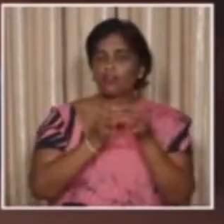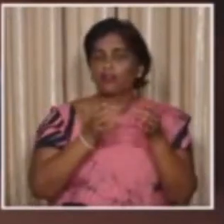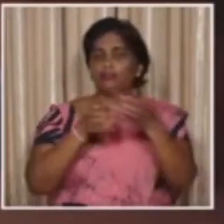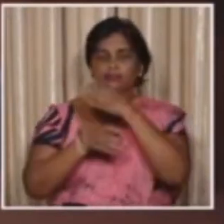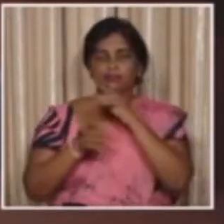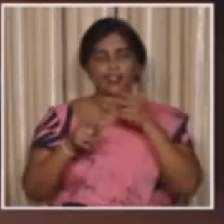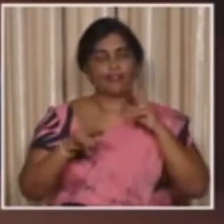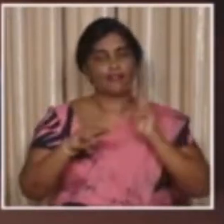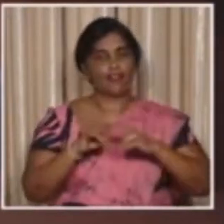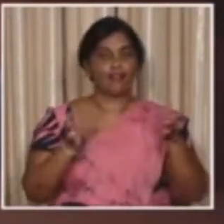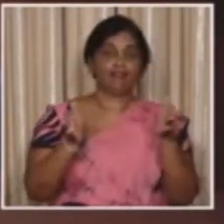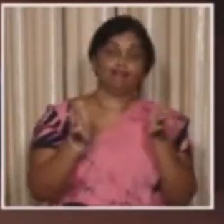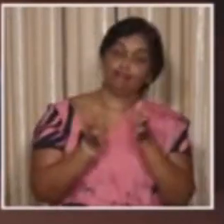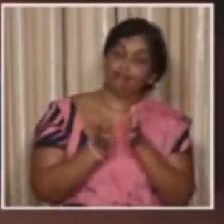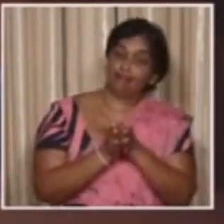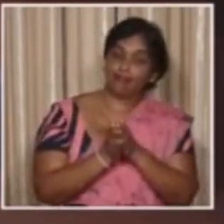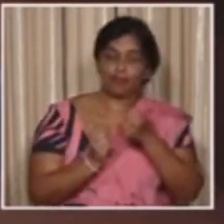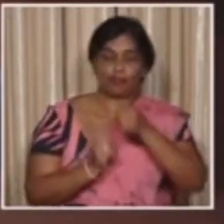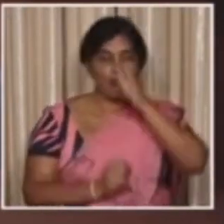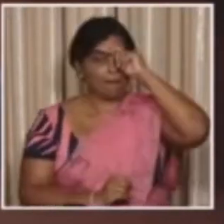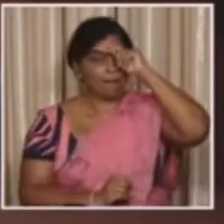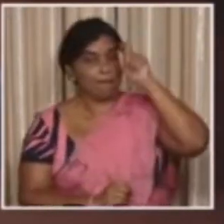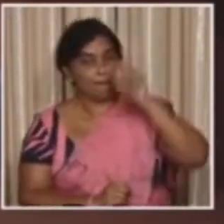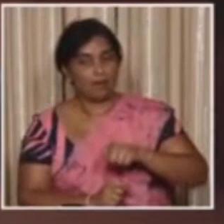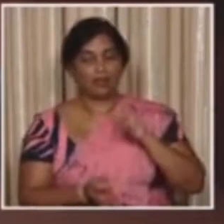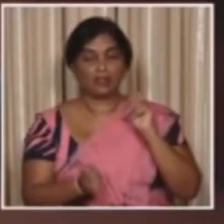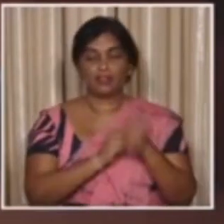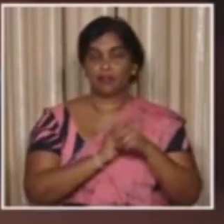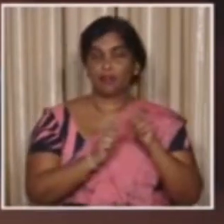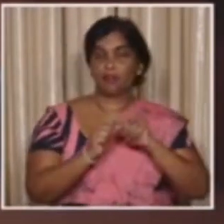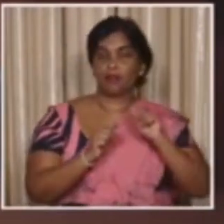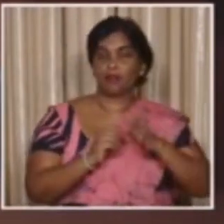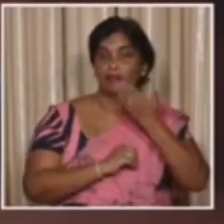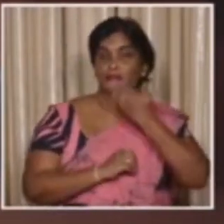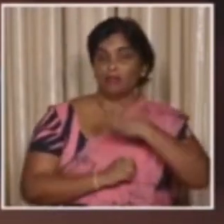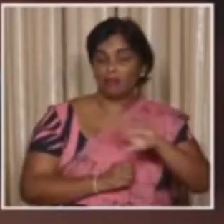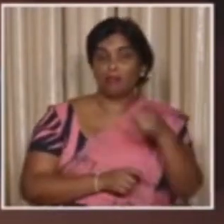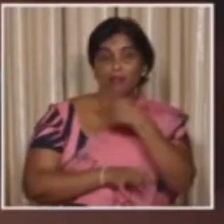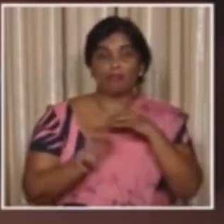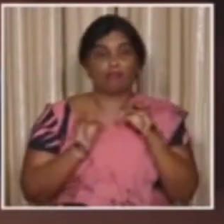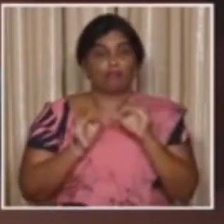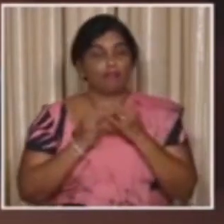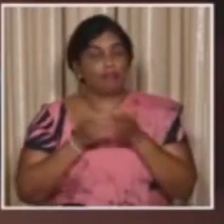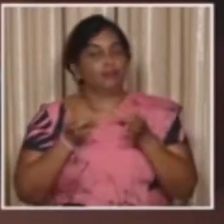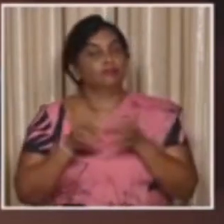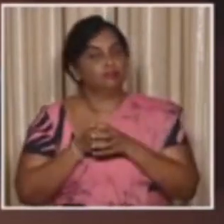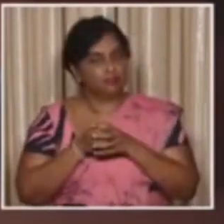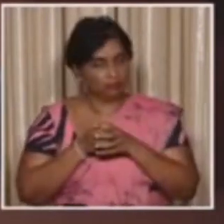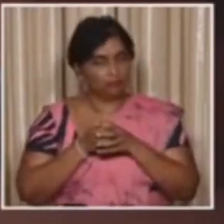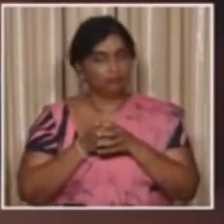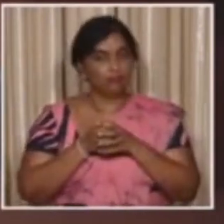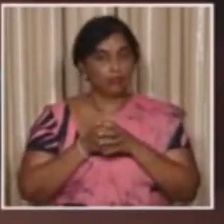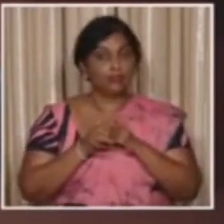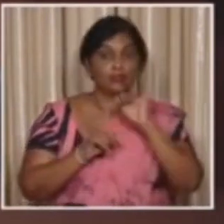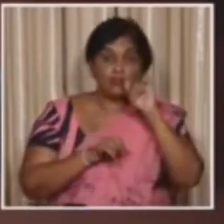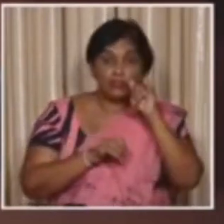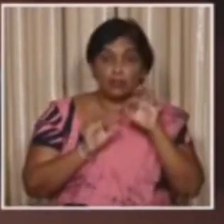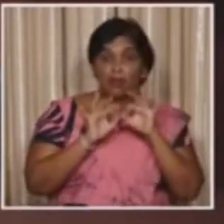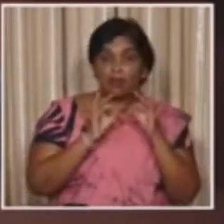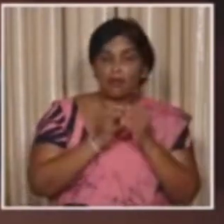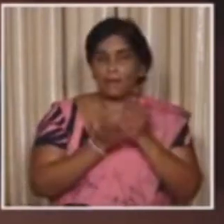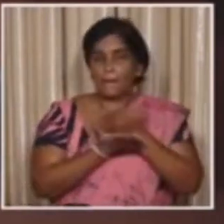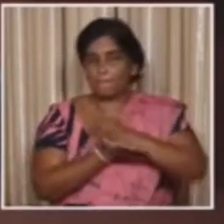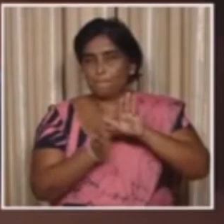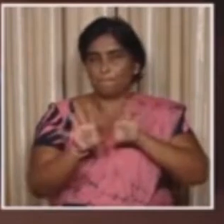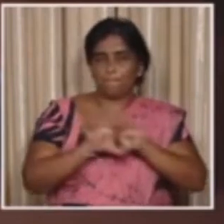එක වෙලාවක ඉතාමත් හොඳ මහත්තුරු ක්‍රිකට් බෝඩ් එකෙන් පළවා හැරීම සඳහා මේ පවුල එකට කටයුතු කරා සමහර විට මේ පවුල් බෙදිලා